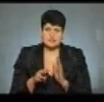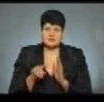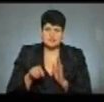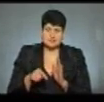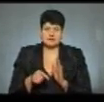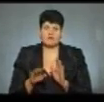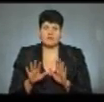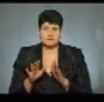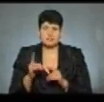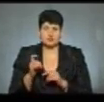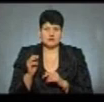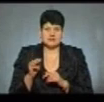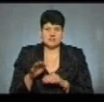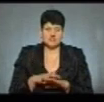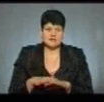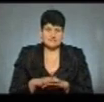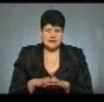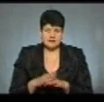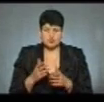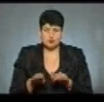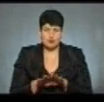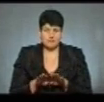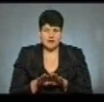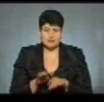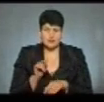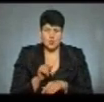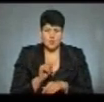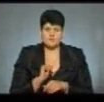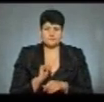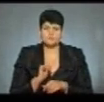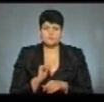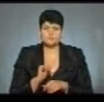630,6 випадків на 100 тисяч населення. Якщо порівняти його до